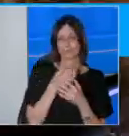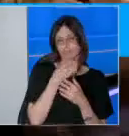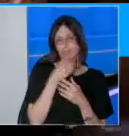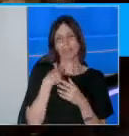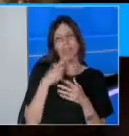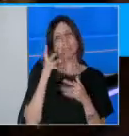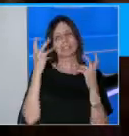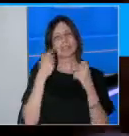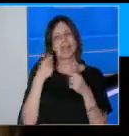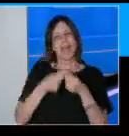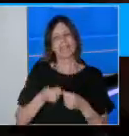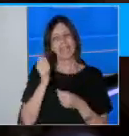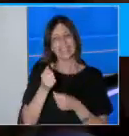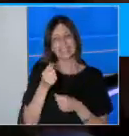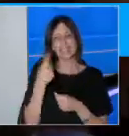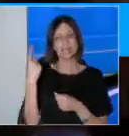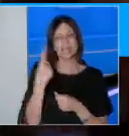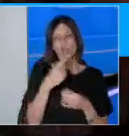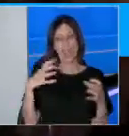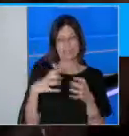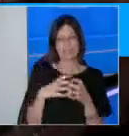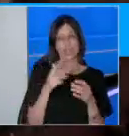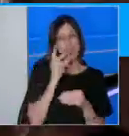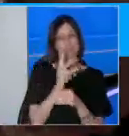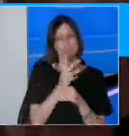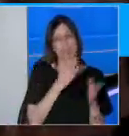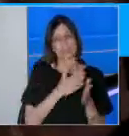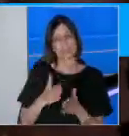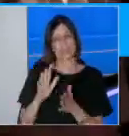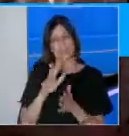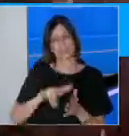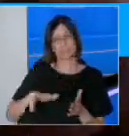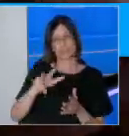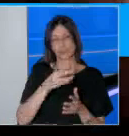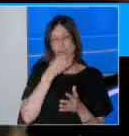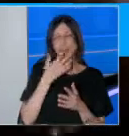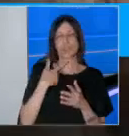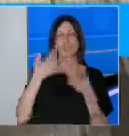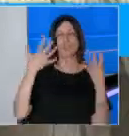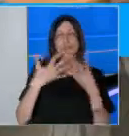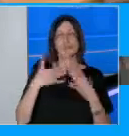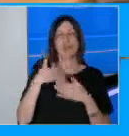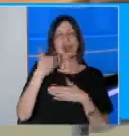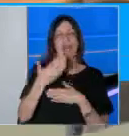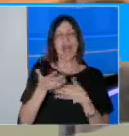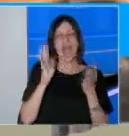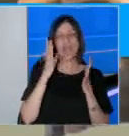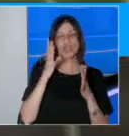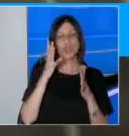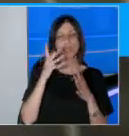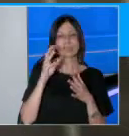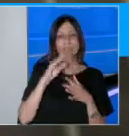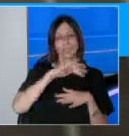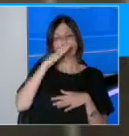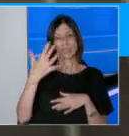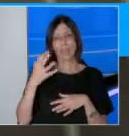הכנסת, מכל הסיעות, לשמור על הסדר הציבורי. כן, שאלה לסיום, אנחנו 9 ימים אחרי האסון במירון. אתה